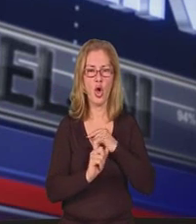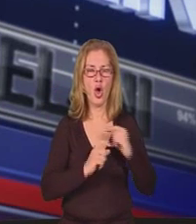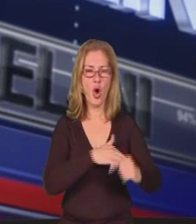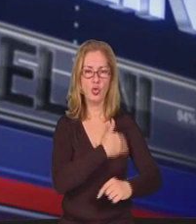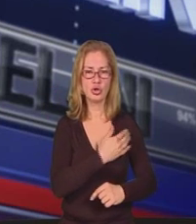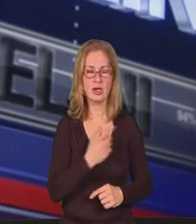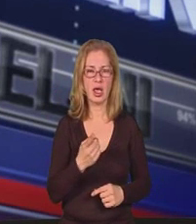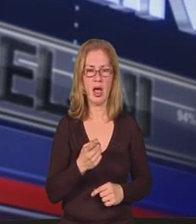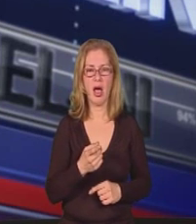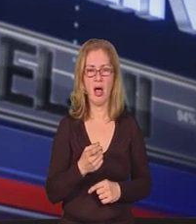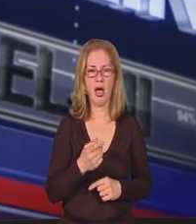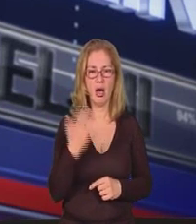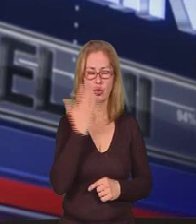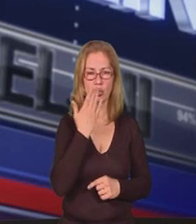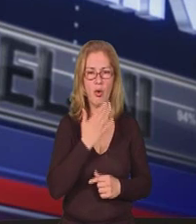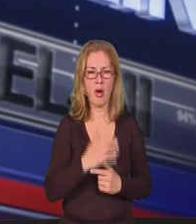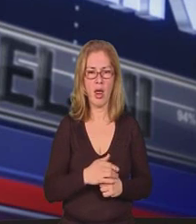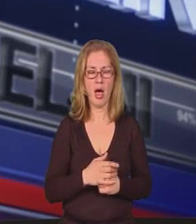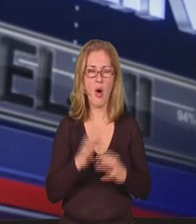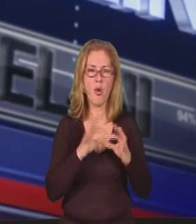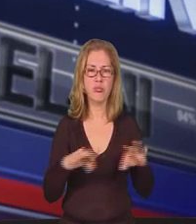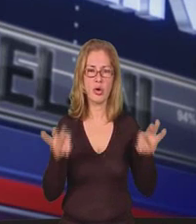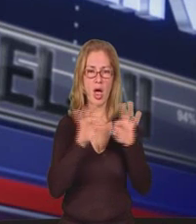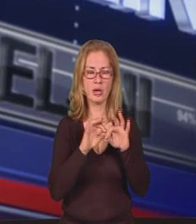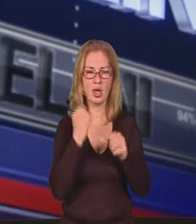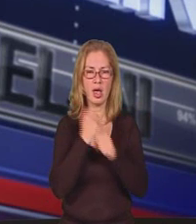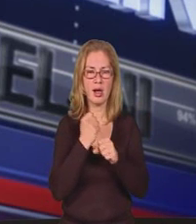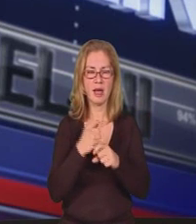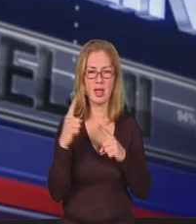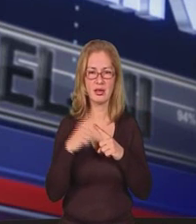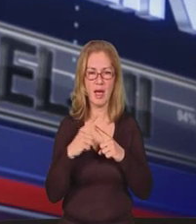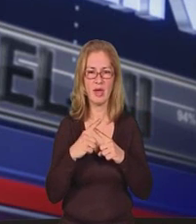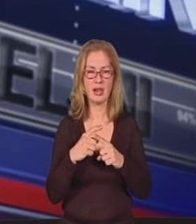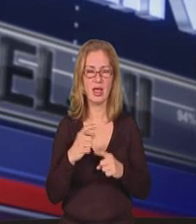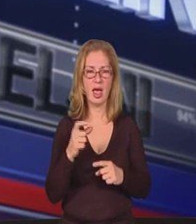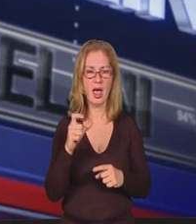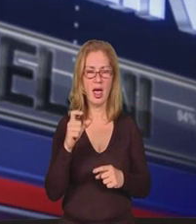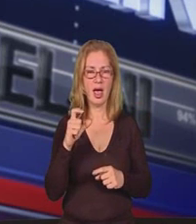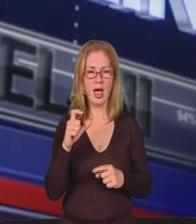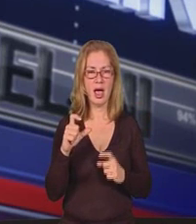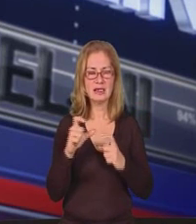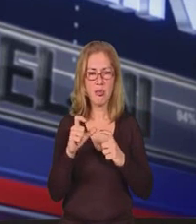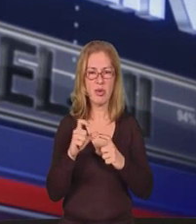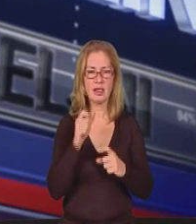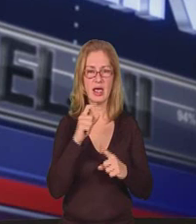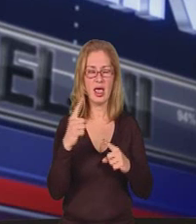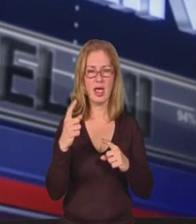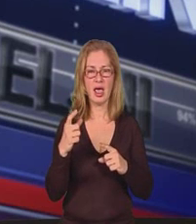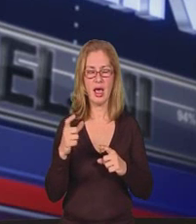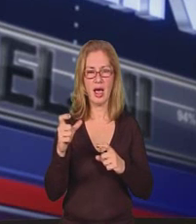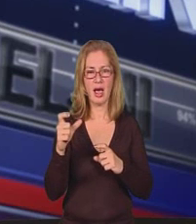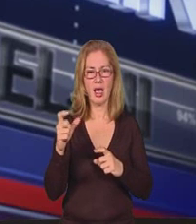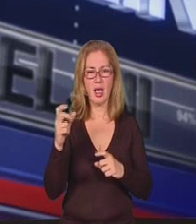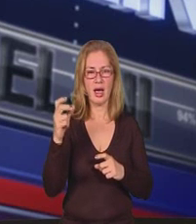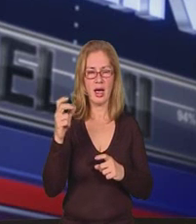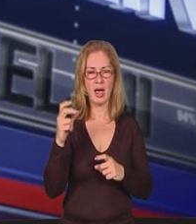osnovnih škola. Projekat se polako širi i ove godine, sem Novog Sada u projektu učestvuju i Temerin, Srbobran i Sremski Karlovci. Cilj akcije